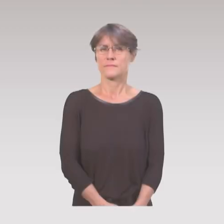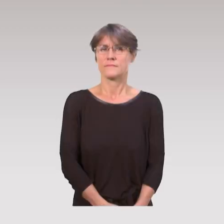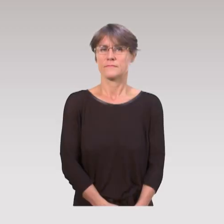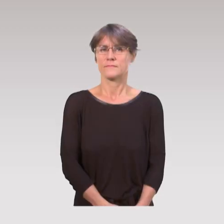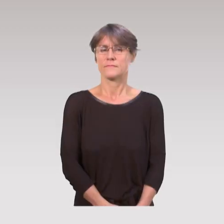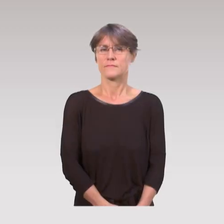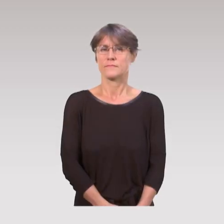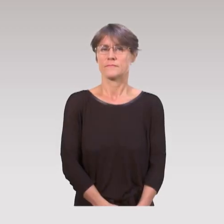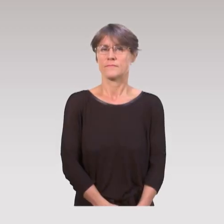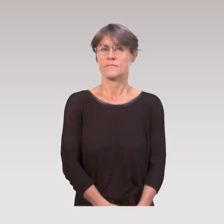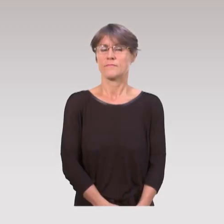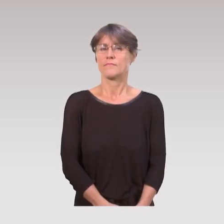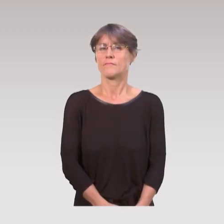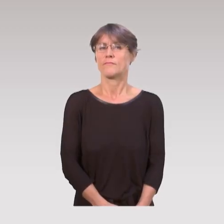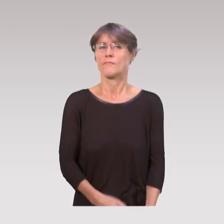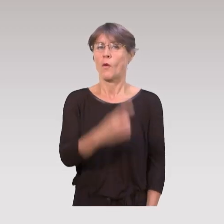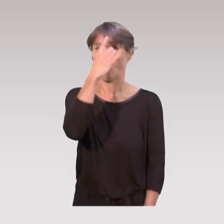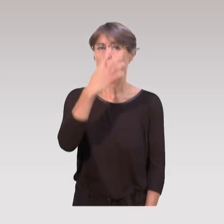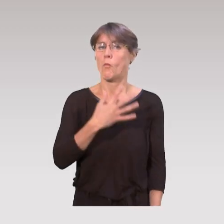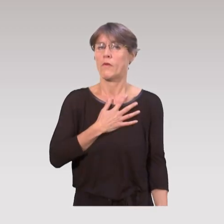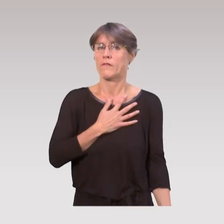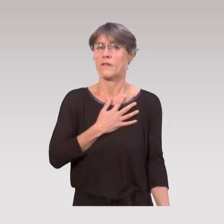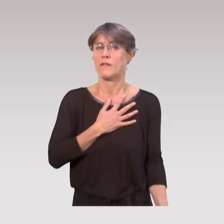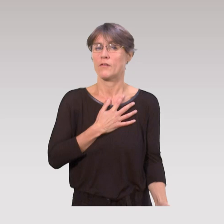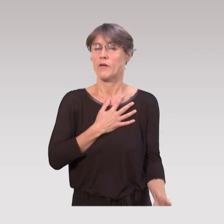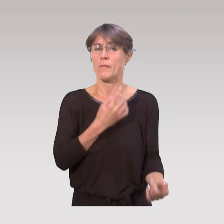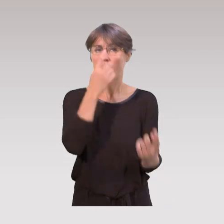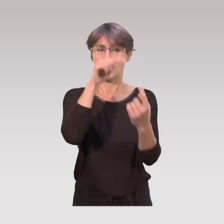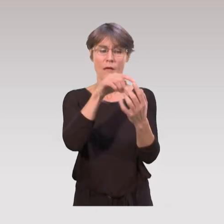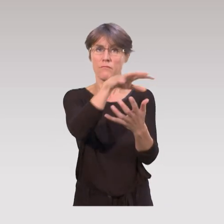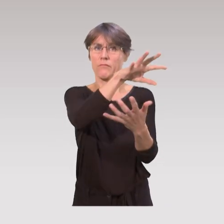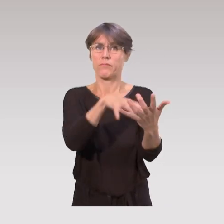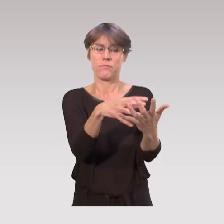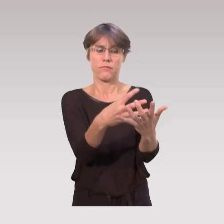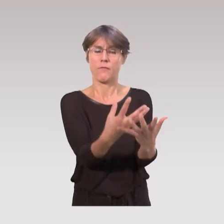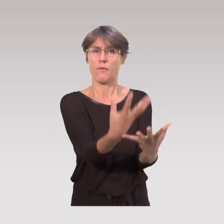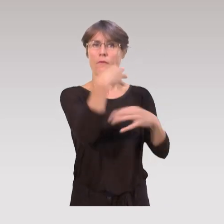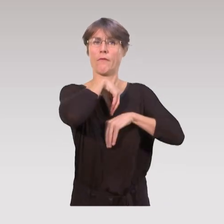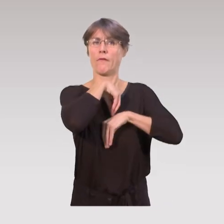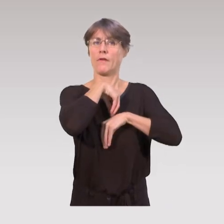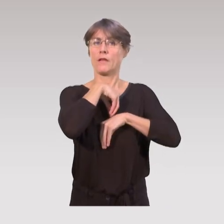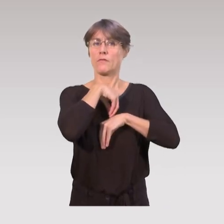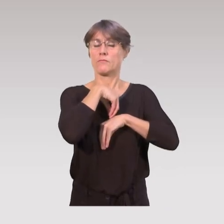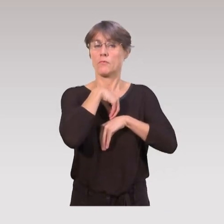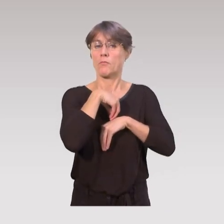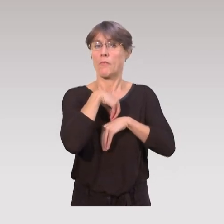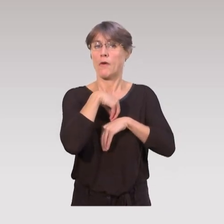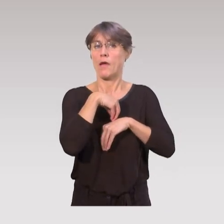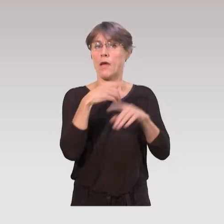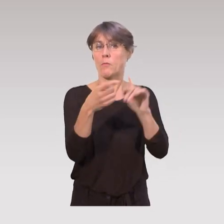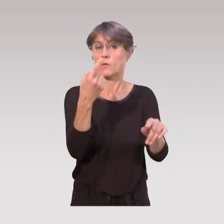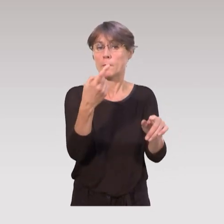Moi, je défends qu'on se trompe rarement à appliquer des principes de littératie,